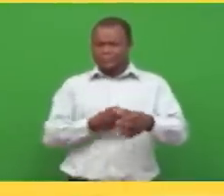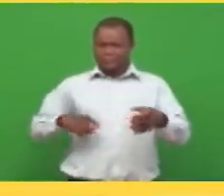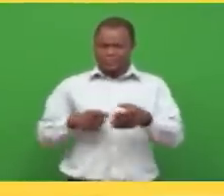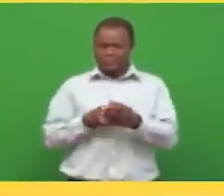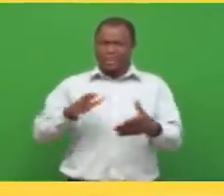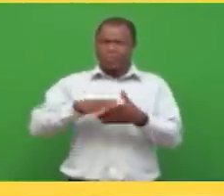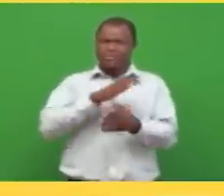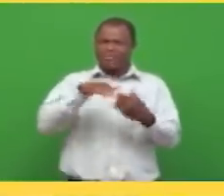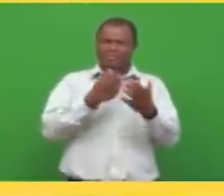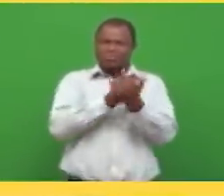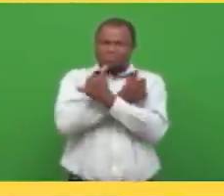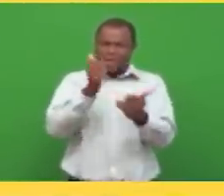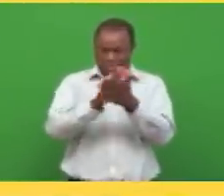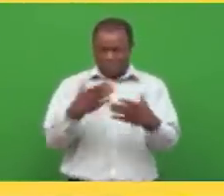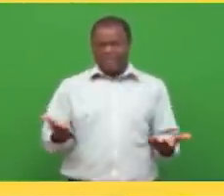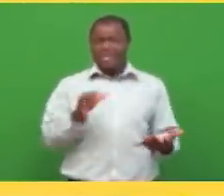hasimuropa. Saka kana